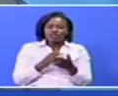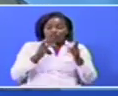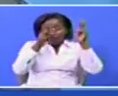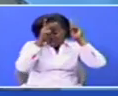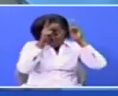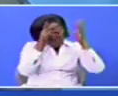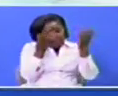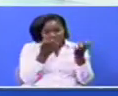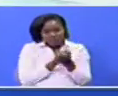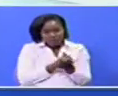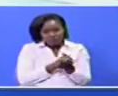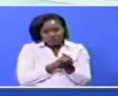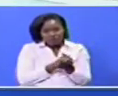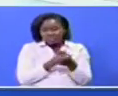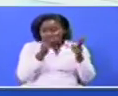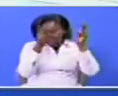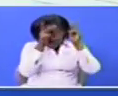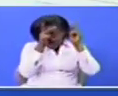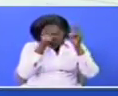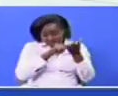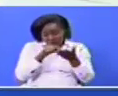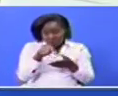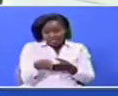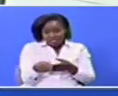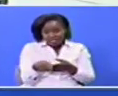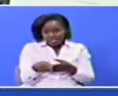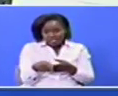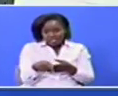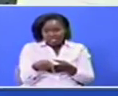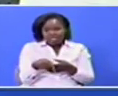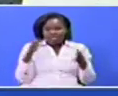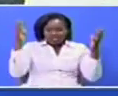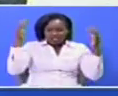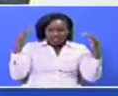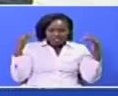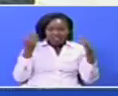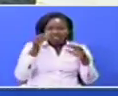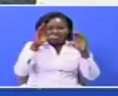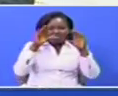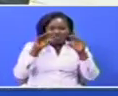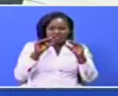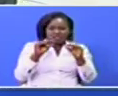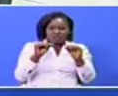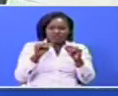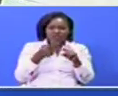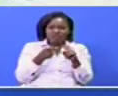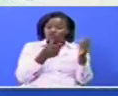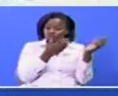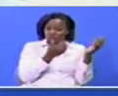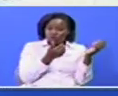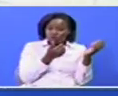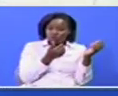iko vipi kule? Kakamega kwa wiki hii kidogo mvua imepungua, na lakini inatazamia kuwa